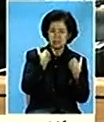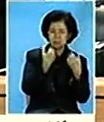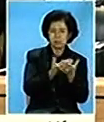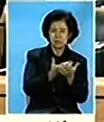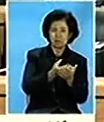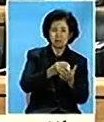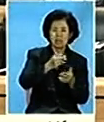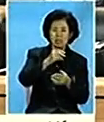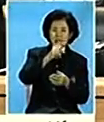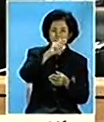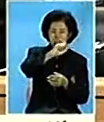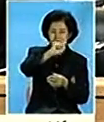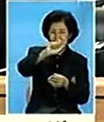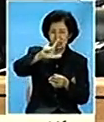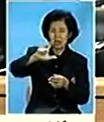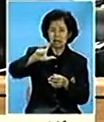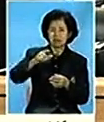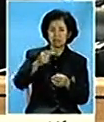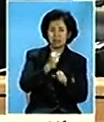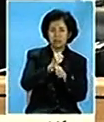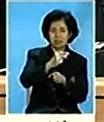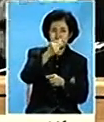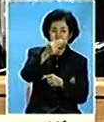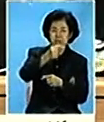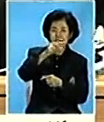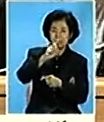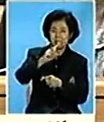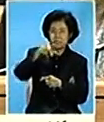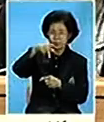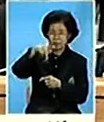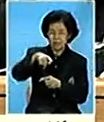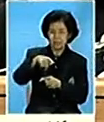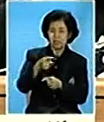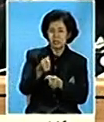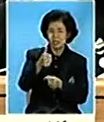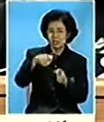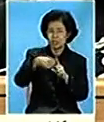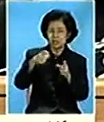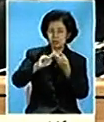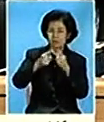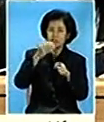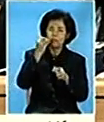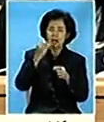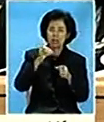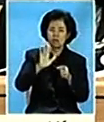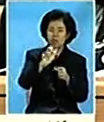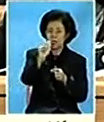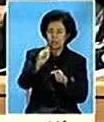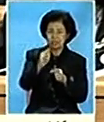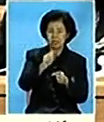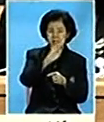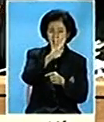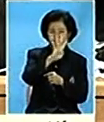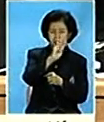บาทแล้วก็ผมเชื่อว่า GDP ของเราเนี่ยได้จากการค้ากับประเทศเพื่อนบ้านในกลุ่มอาเซียนเนี่ยประมาณ 40-50% ด้ว